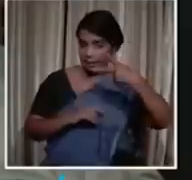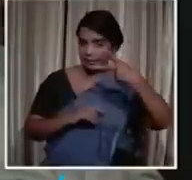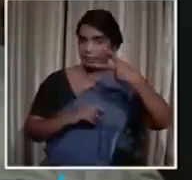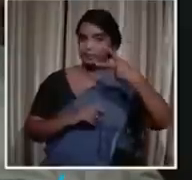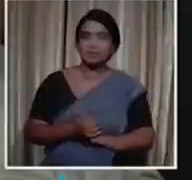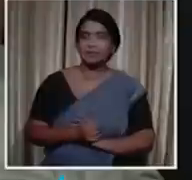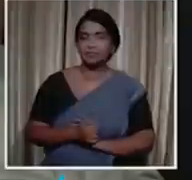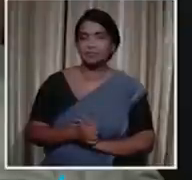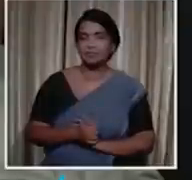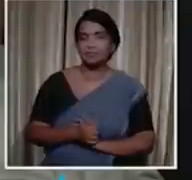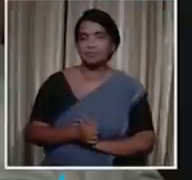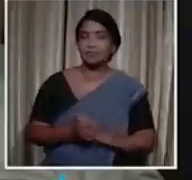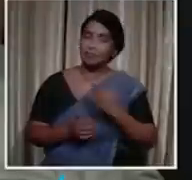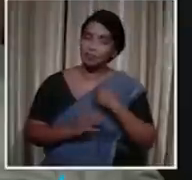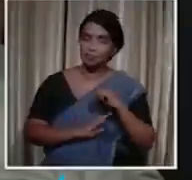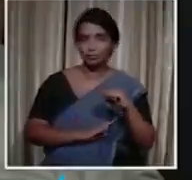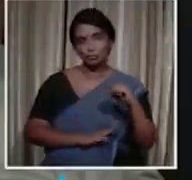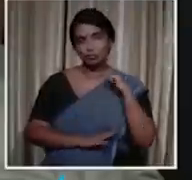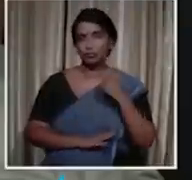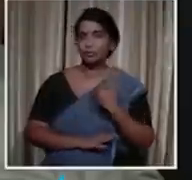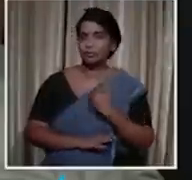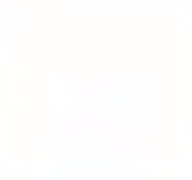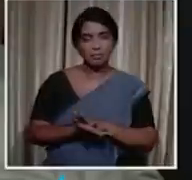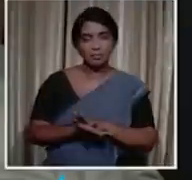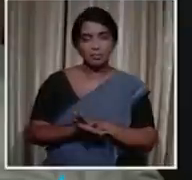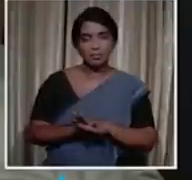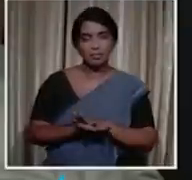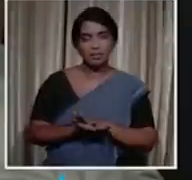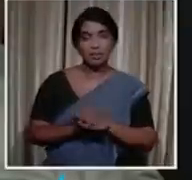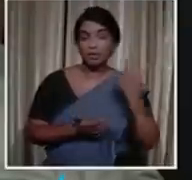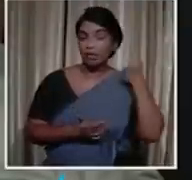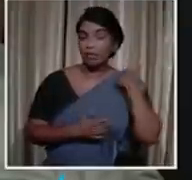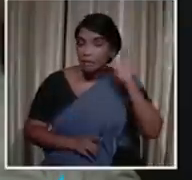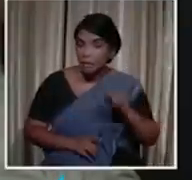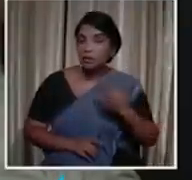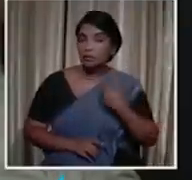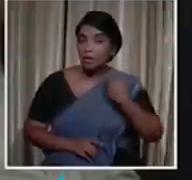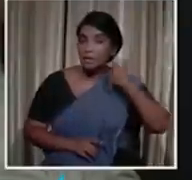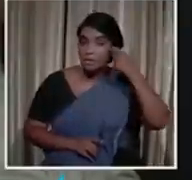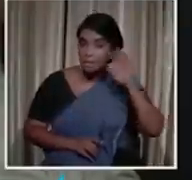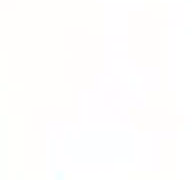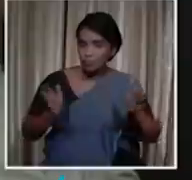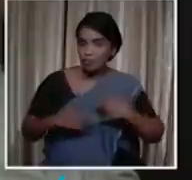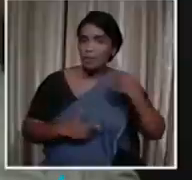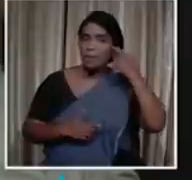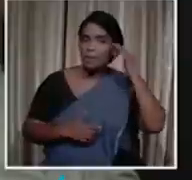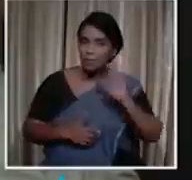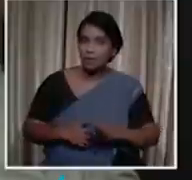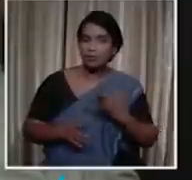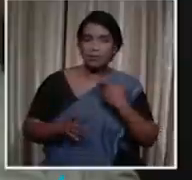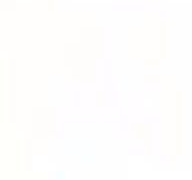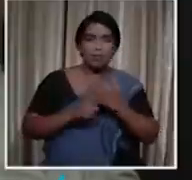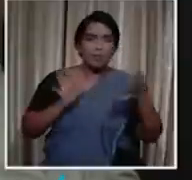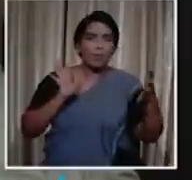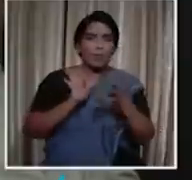අනේ අමතුතුමා මට කොන්දක් තියෙනවා. මං ඒ තීරණය ගත්තේ කොන්ද පාවිච්චි කරලා තමයි. තාම බලාපොරොත්තු වෙන්නේ නිර්පාක්ෂික